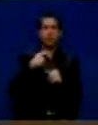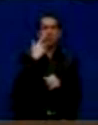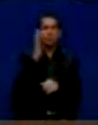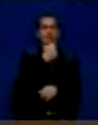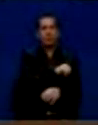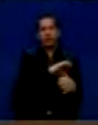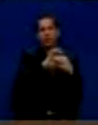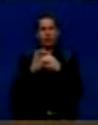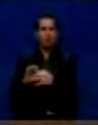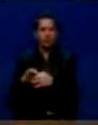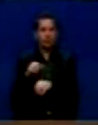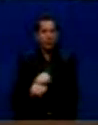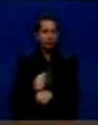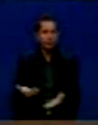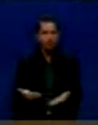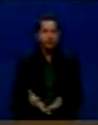burg. Këtë po themi.